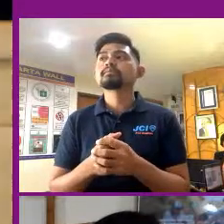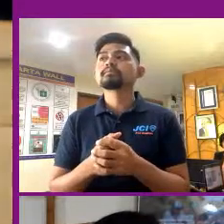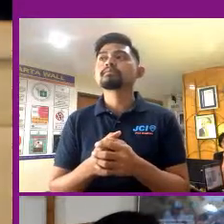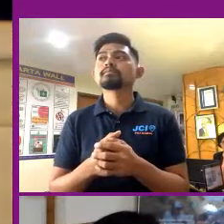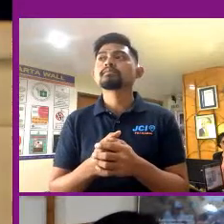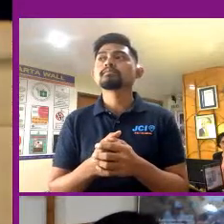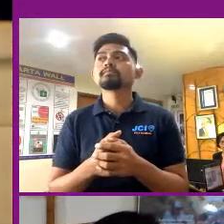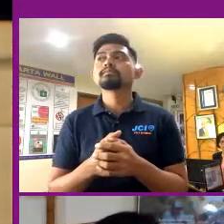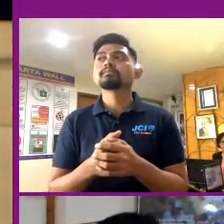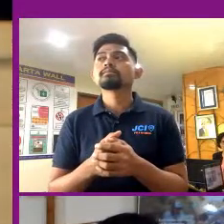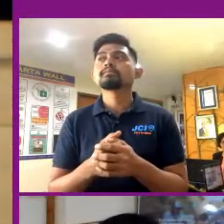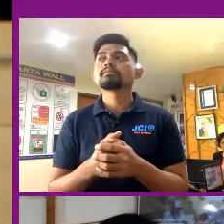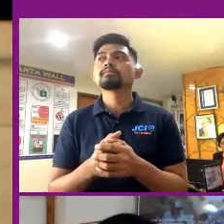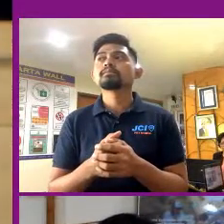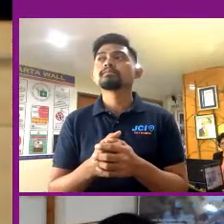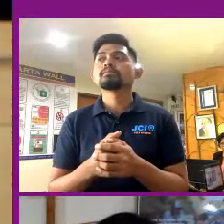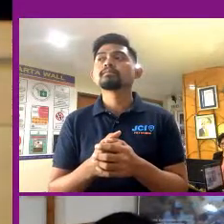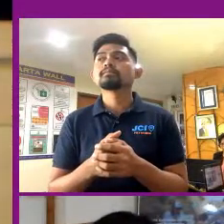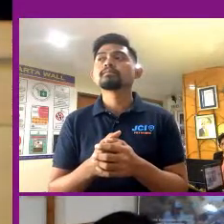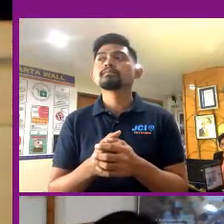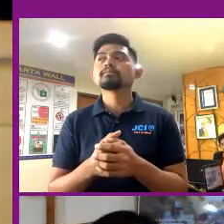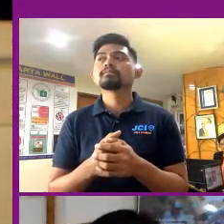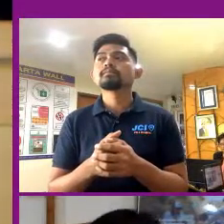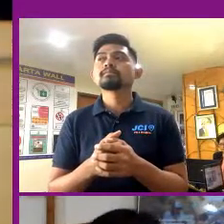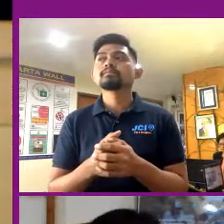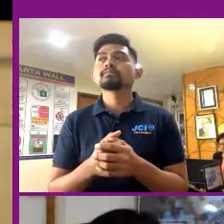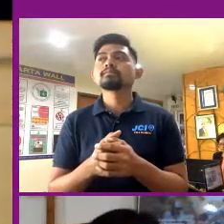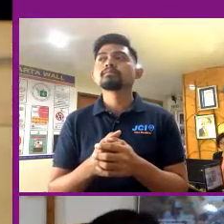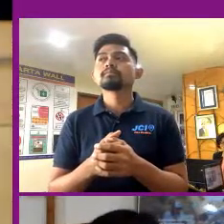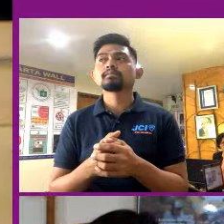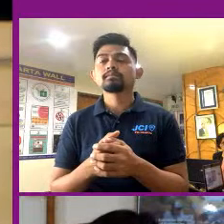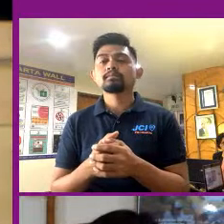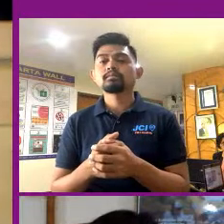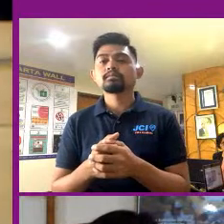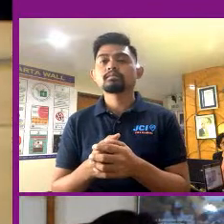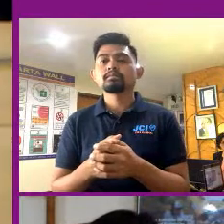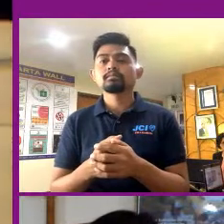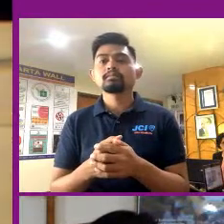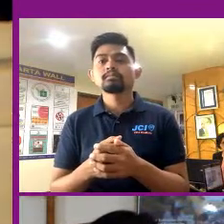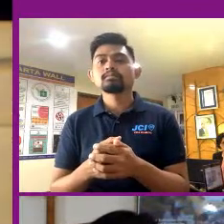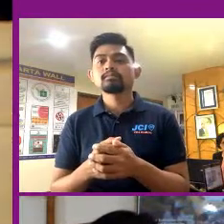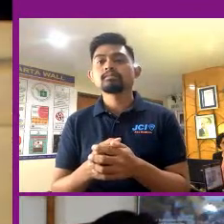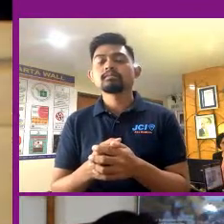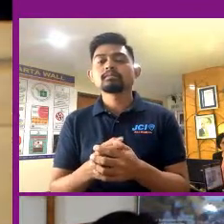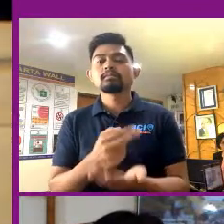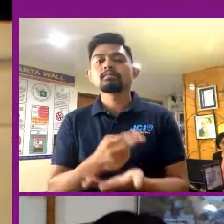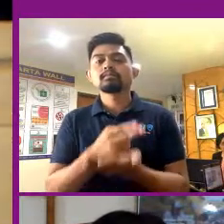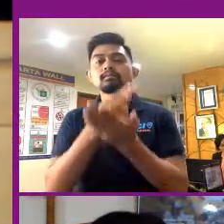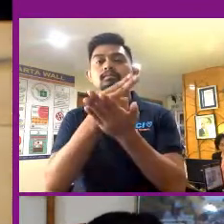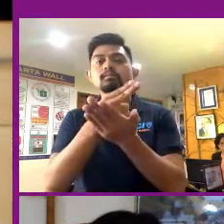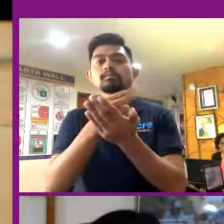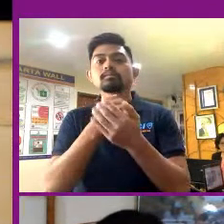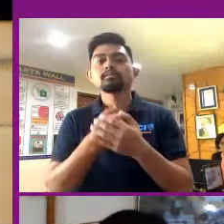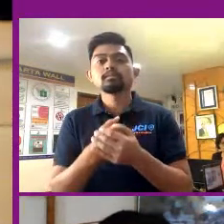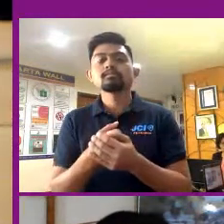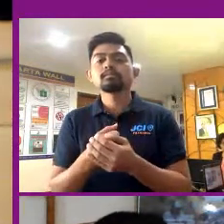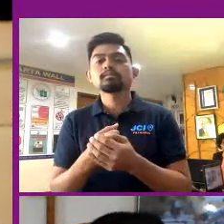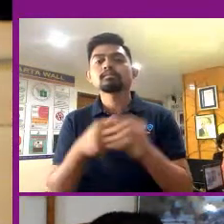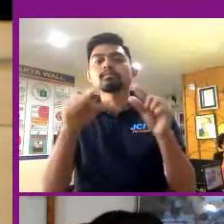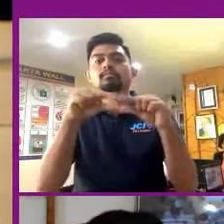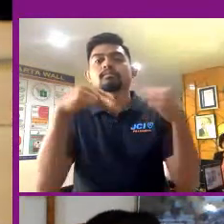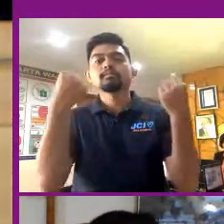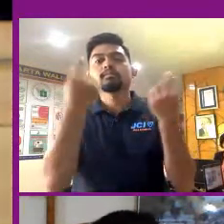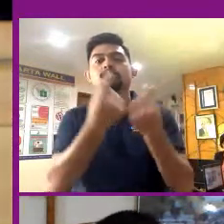itong ano siya. So dito naman papasok yung ano, yung parang mag-i-help natin God Focal Point System even